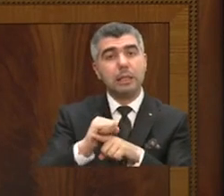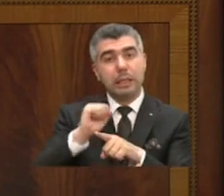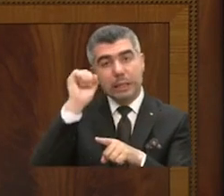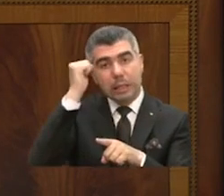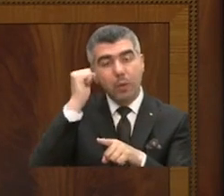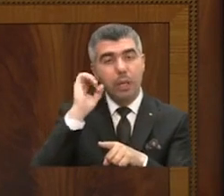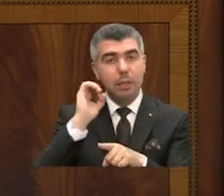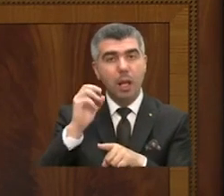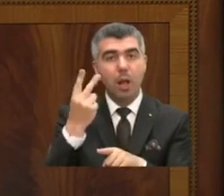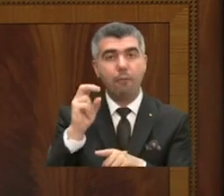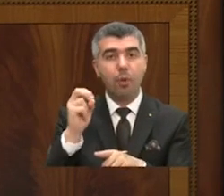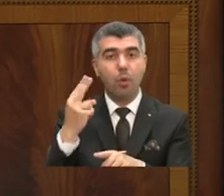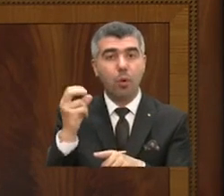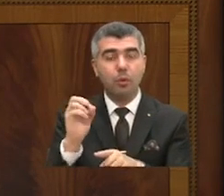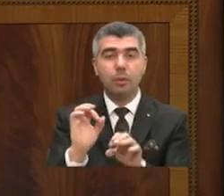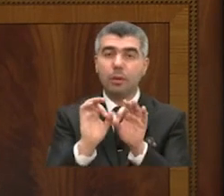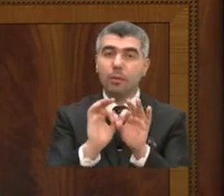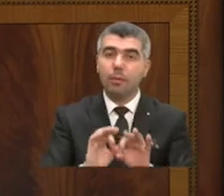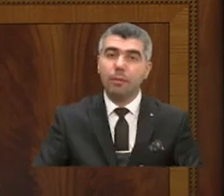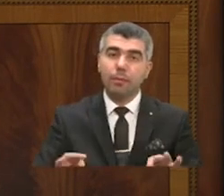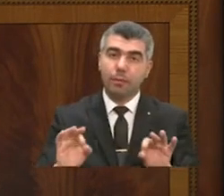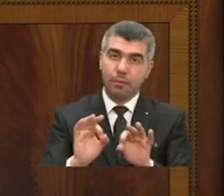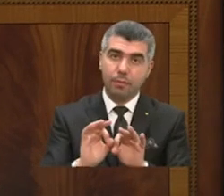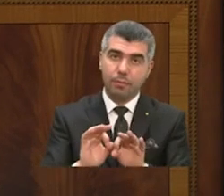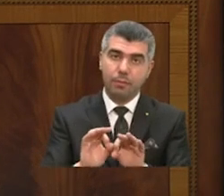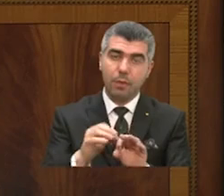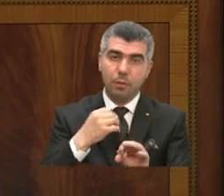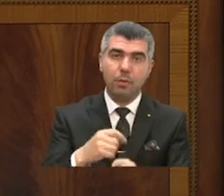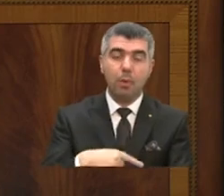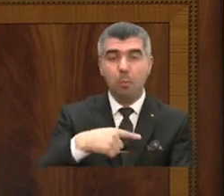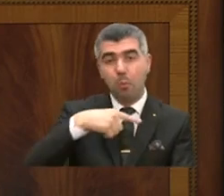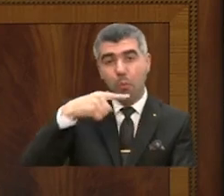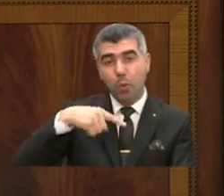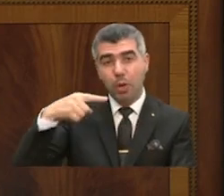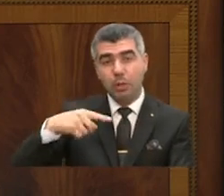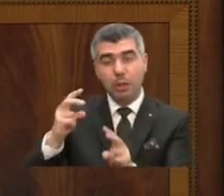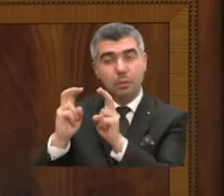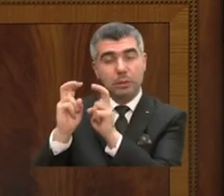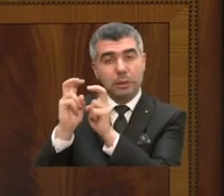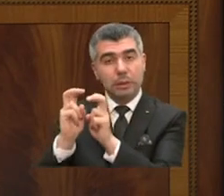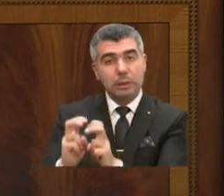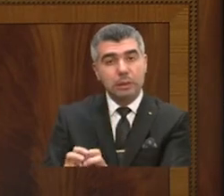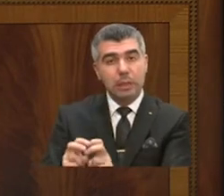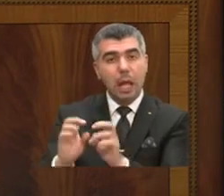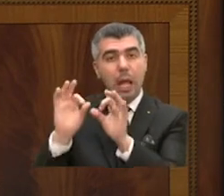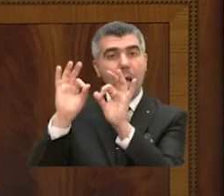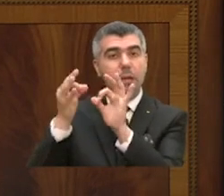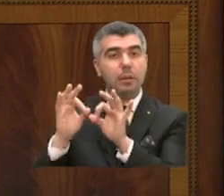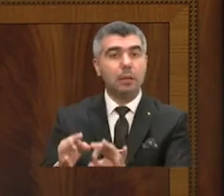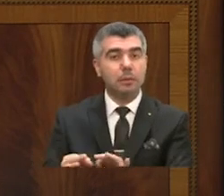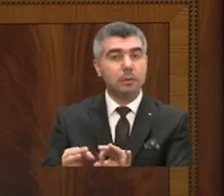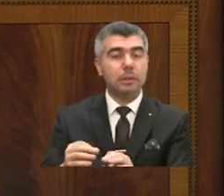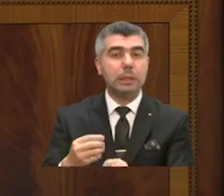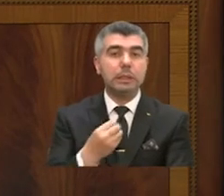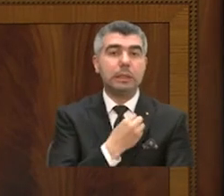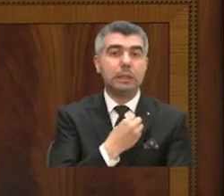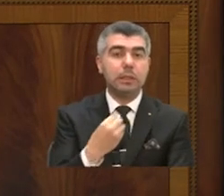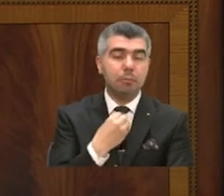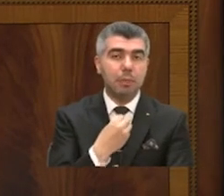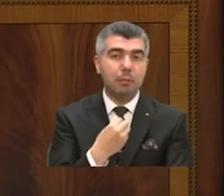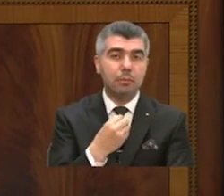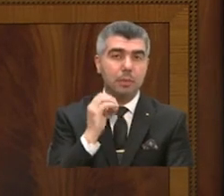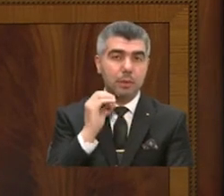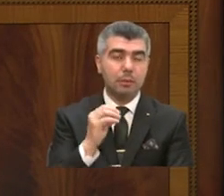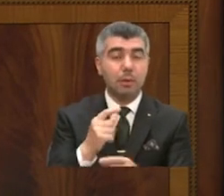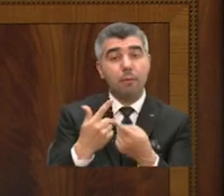2020، وهي المؤشرات التي قد تؤدي الى انخفاض اعداد الاطباء الذي يهدد قدرتنا